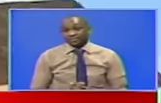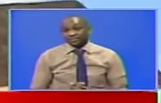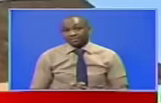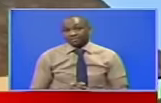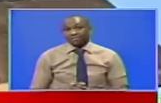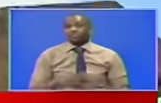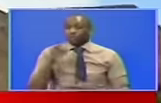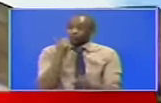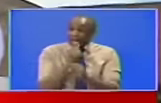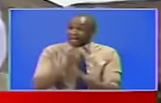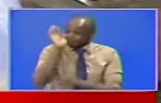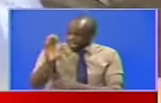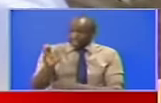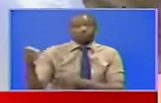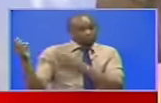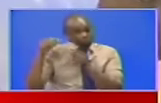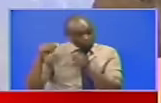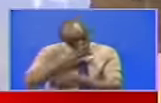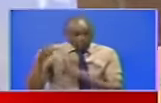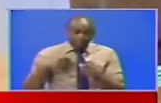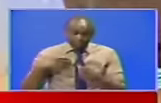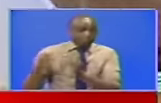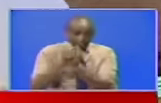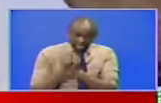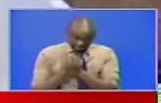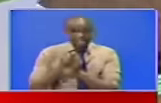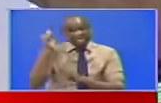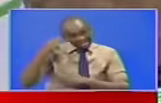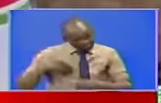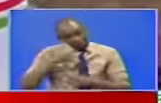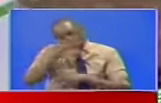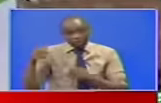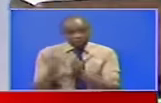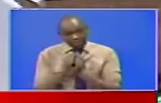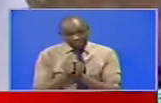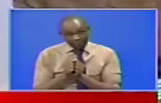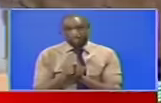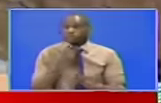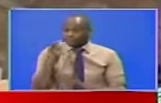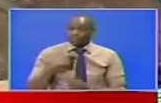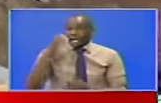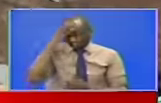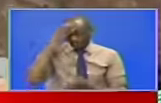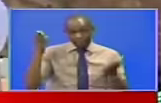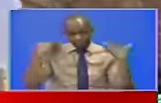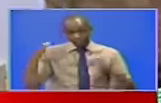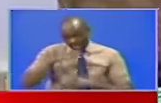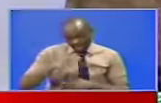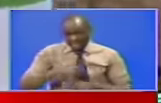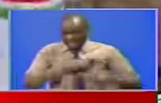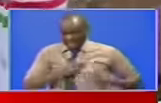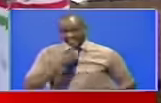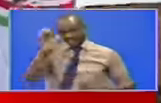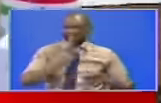Kwa hivyo kazi yetu ni kuunganisha. Kuunganisha wa Kenya wote. Na kwa hivyo mimi najua Meru, roho yenu